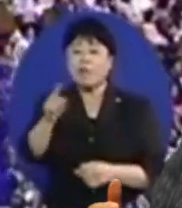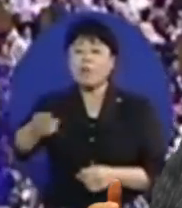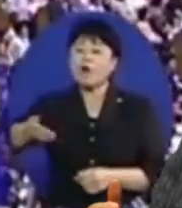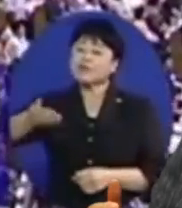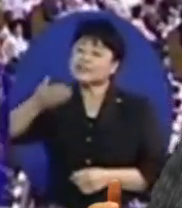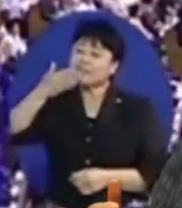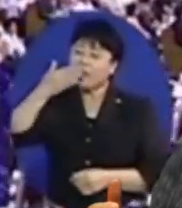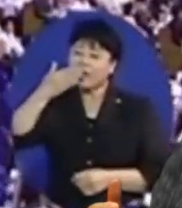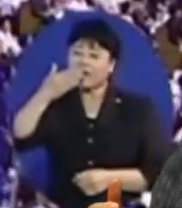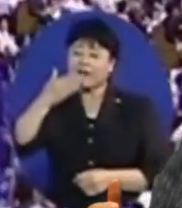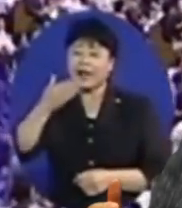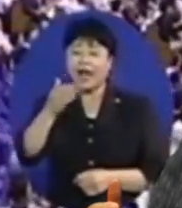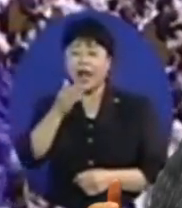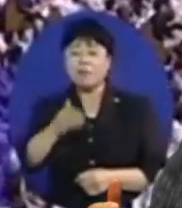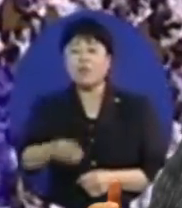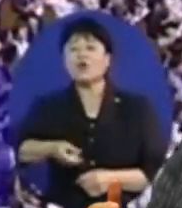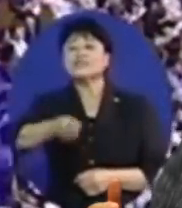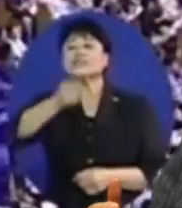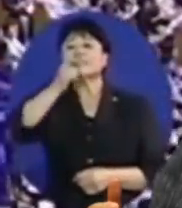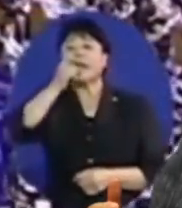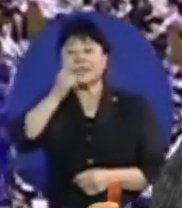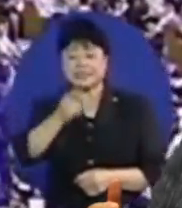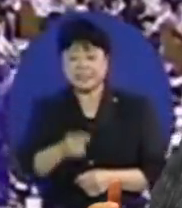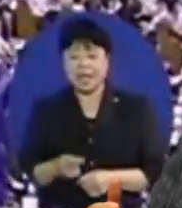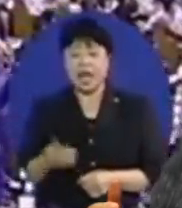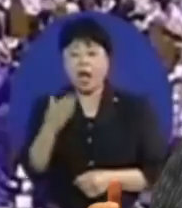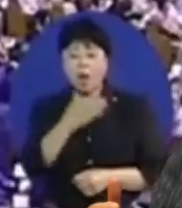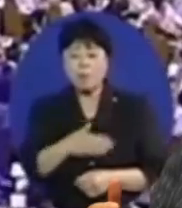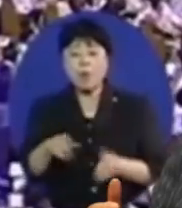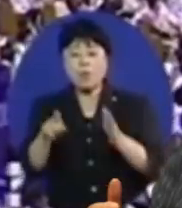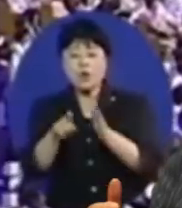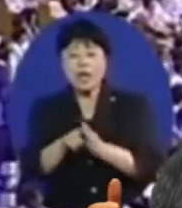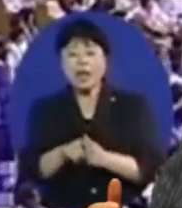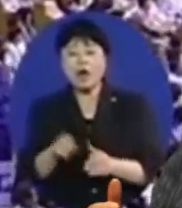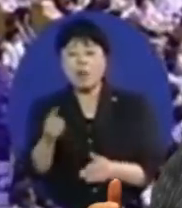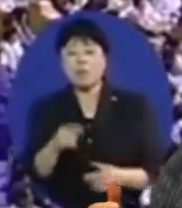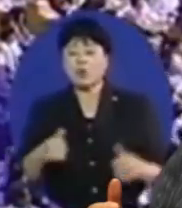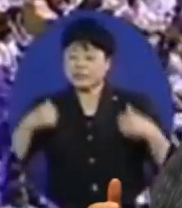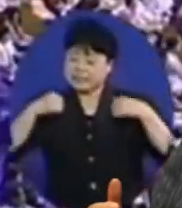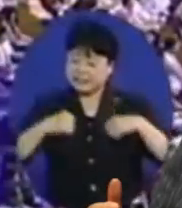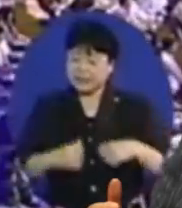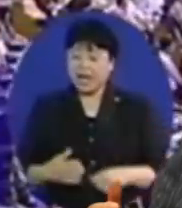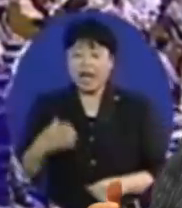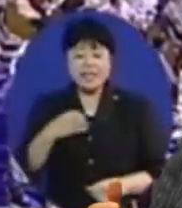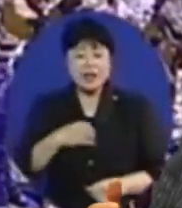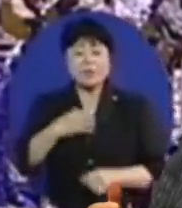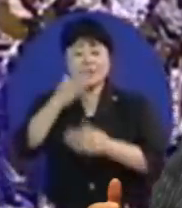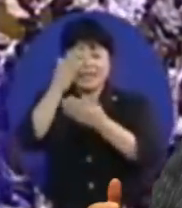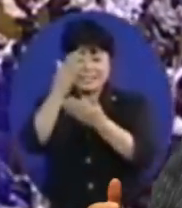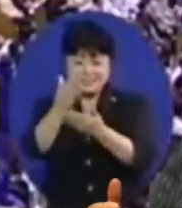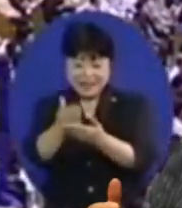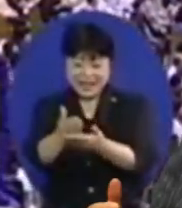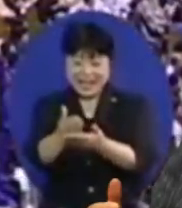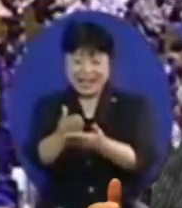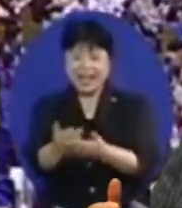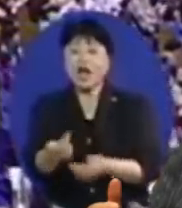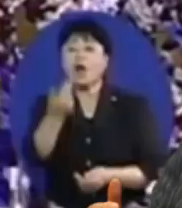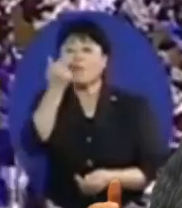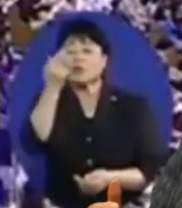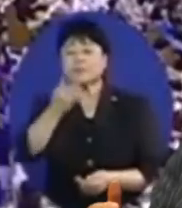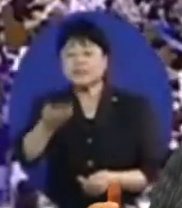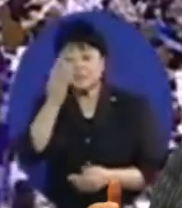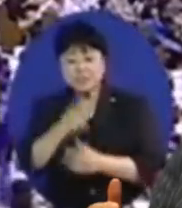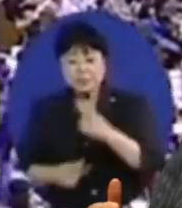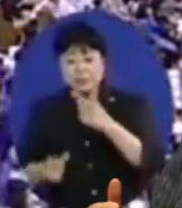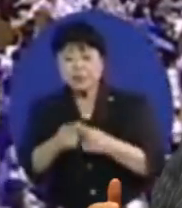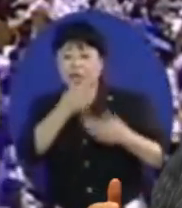위하여 무엇을 먹을까 무엇을 마실까 몸을 위하여 무엇을 입을까 염려하지 말라.